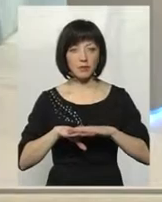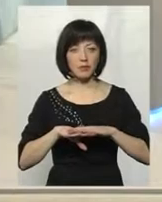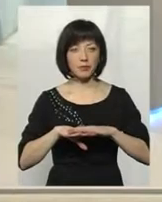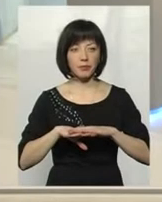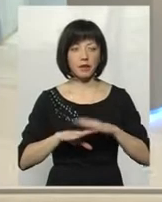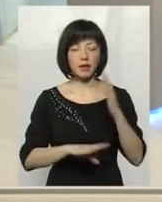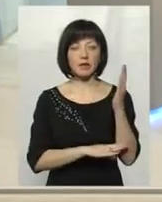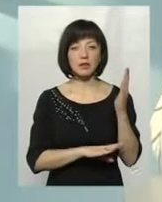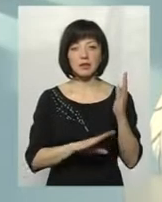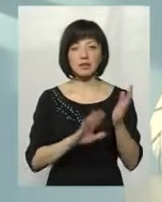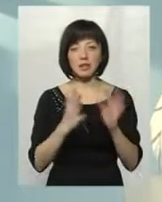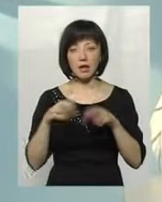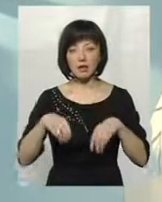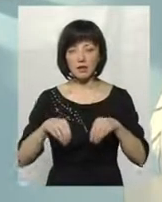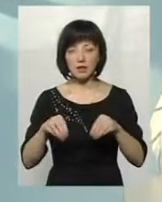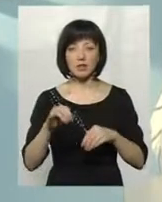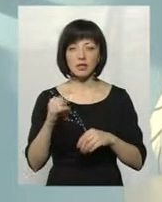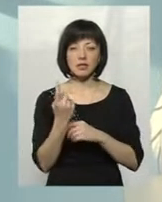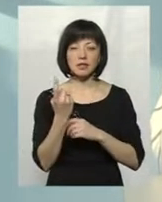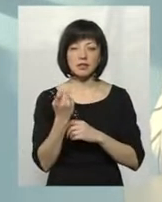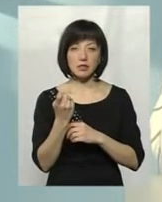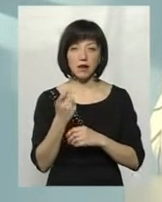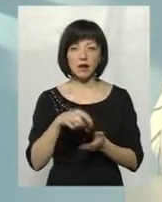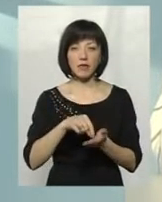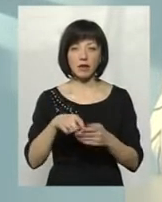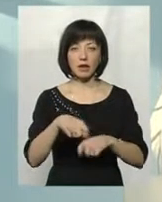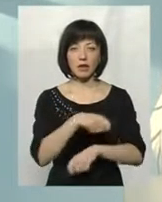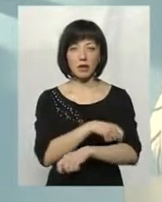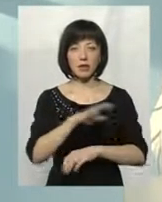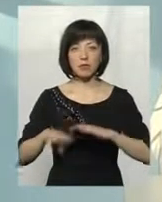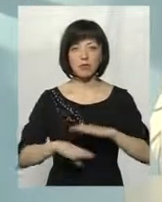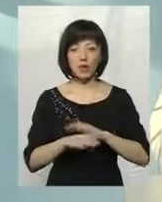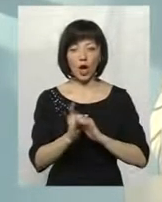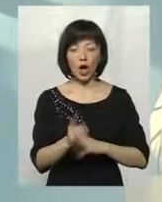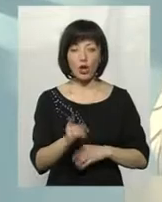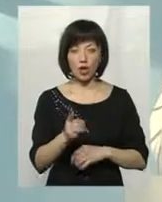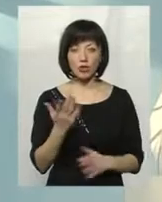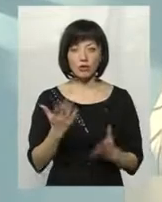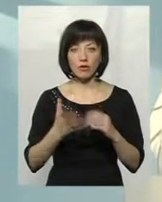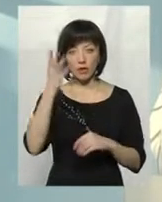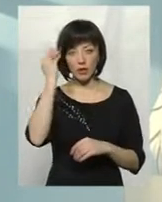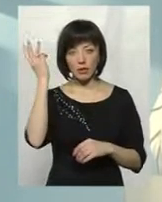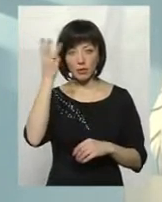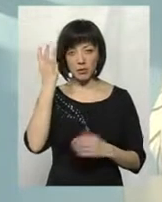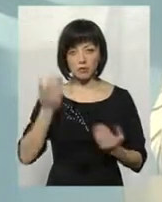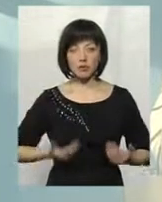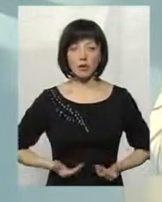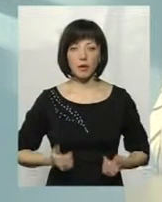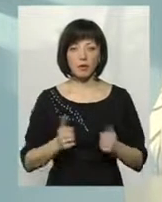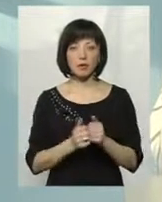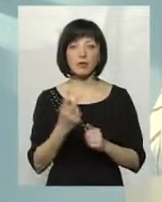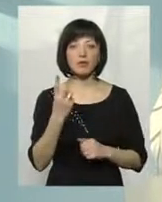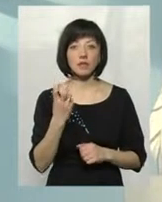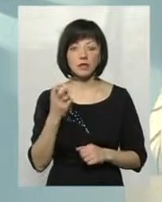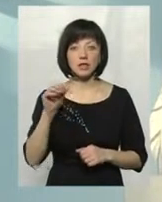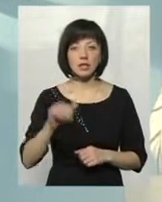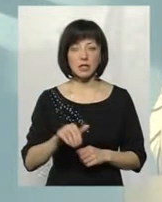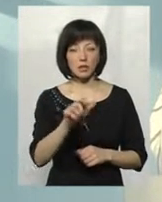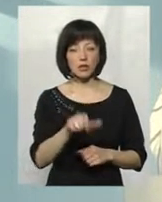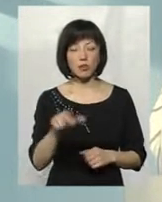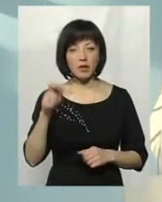для садівництва до 12 і до 100 квадратних метрів під гараж. Якщо врахувати, що в Хмельницькому проживає близько 200 тисяч